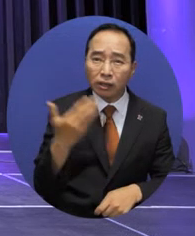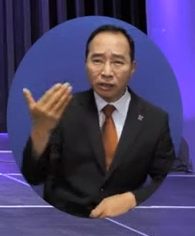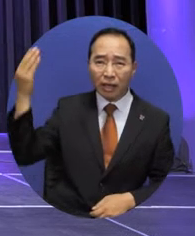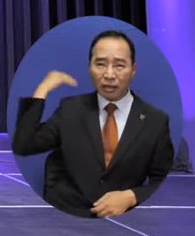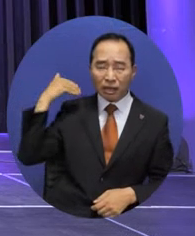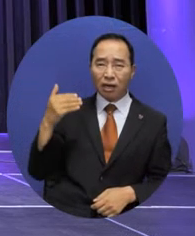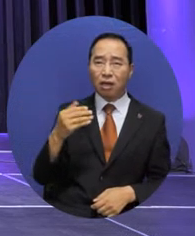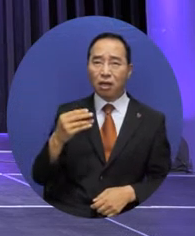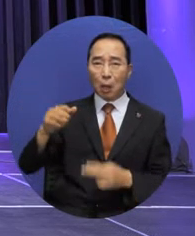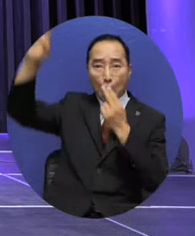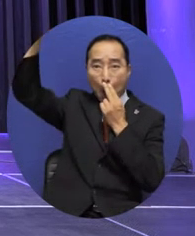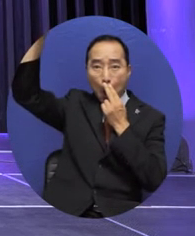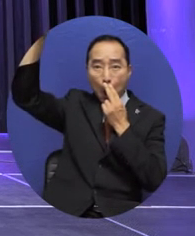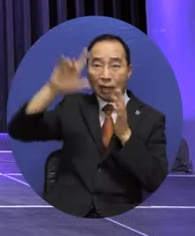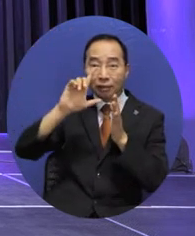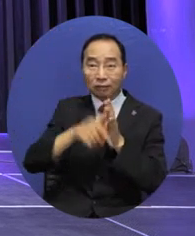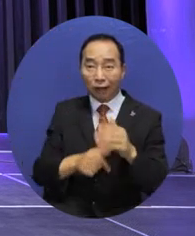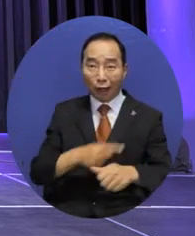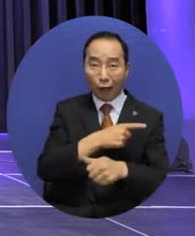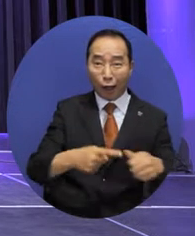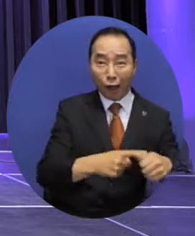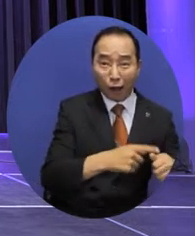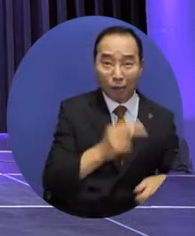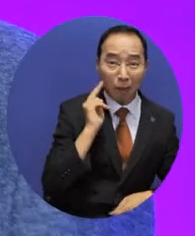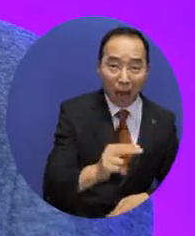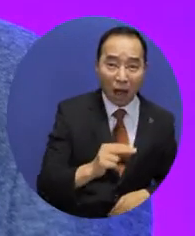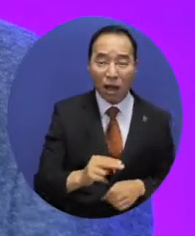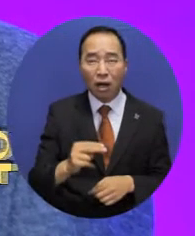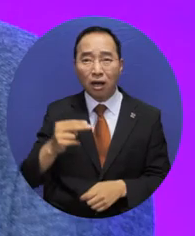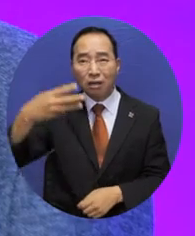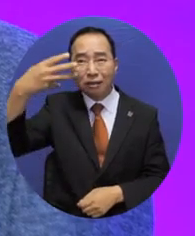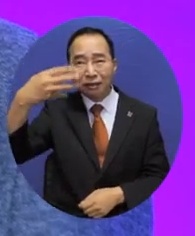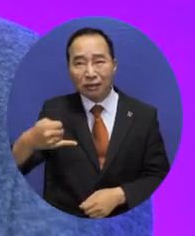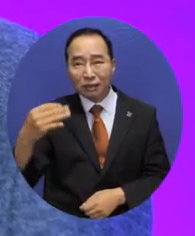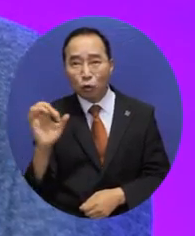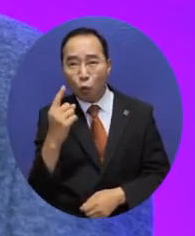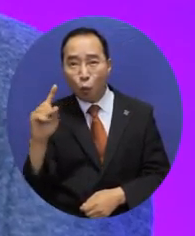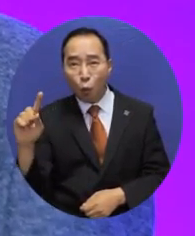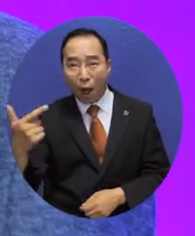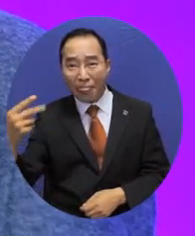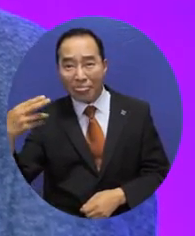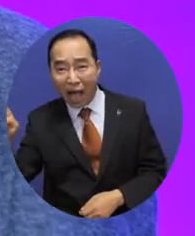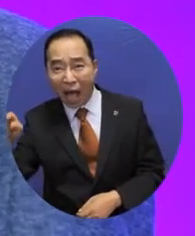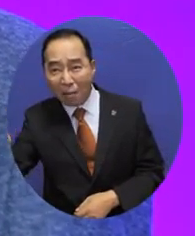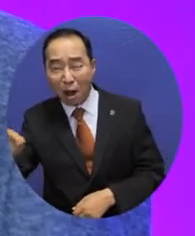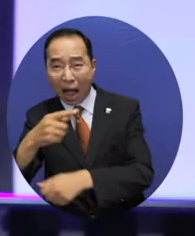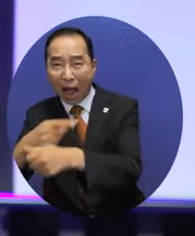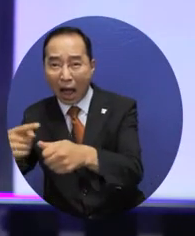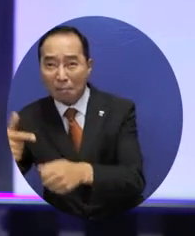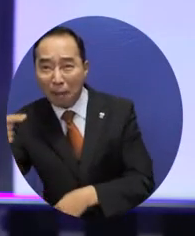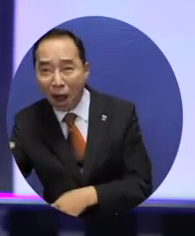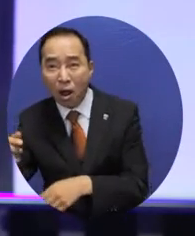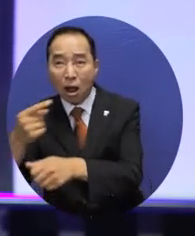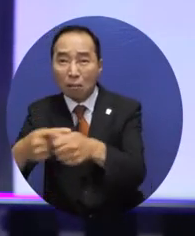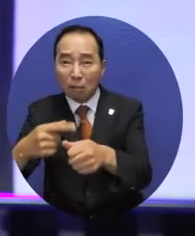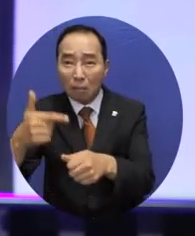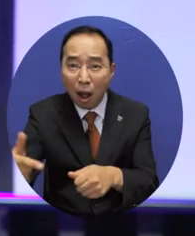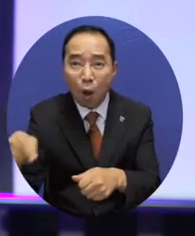루안다나 또 현재 중동 지역에 이르기까지 대량 학살이 끊이지 않습니까? 이에